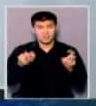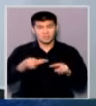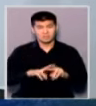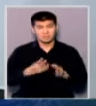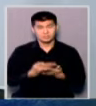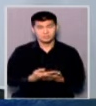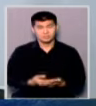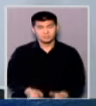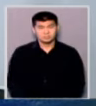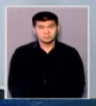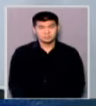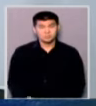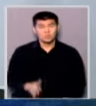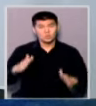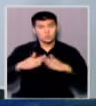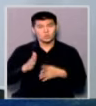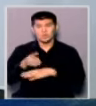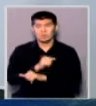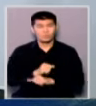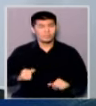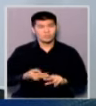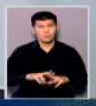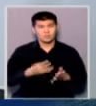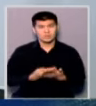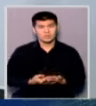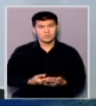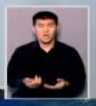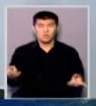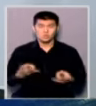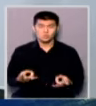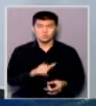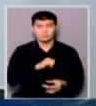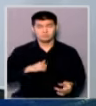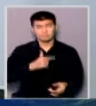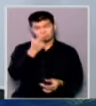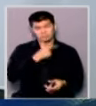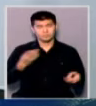болған жағдайда, олардың үйлеріне бармау керек, және де